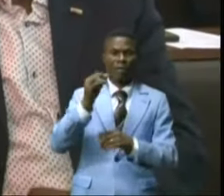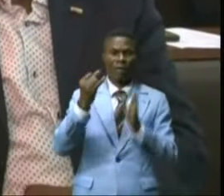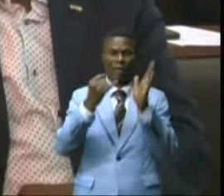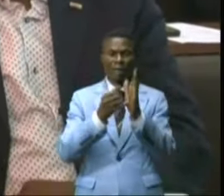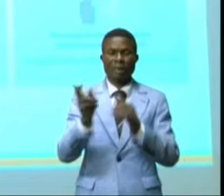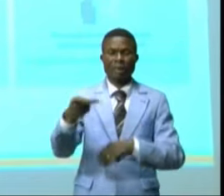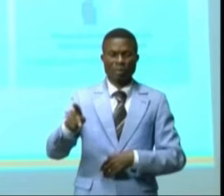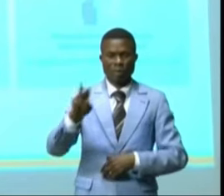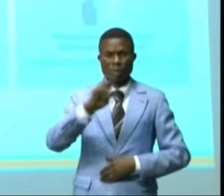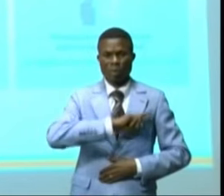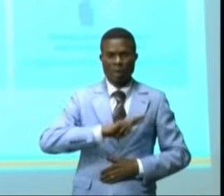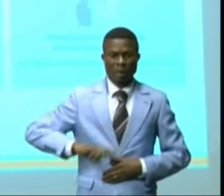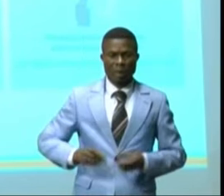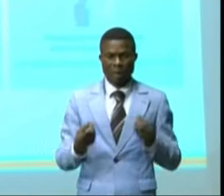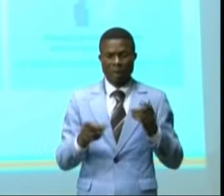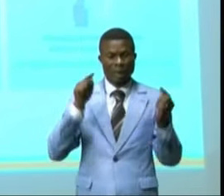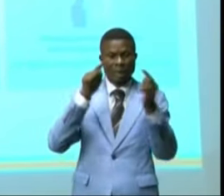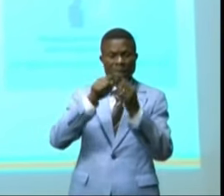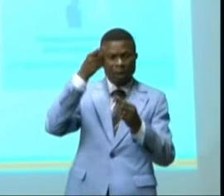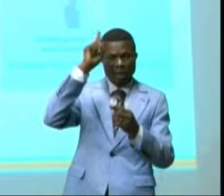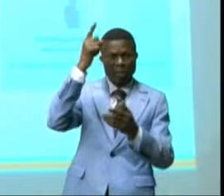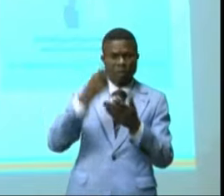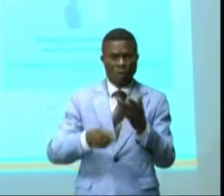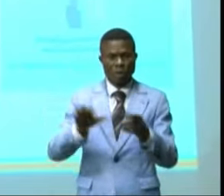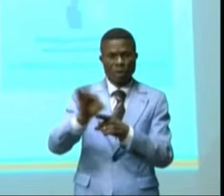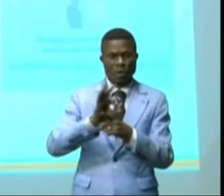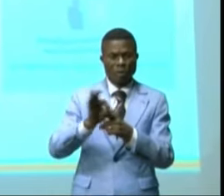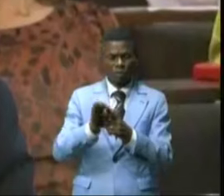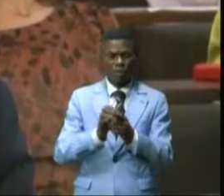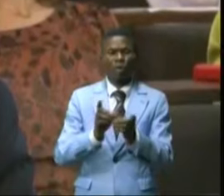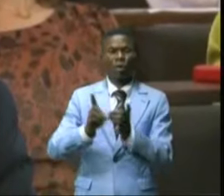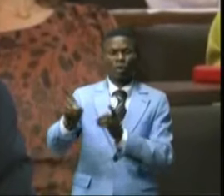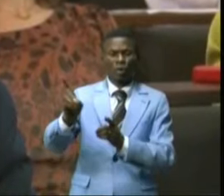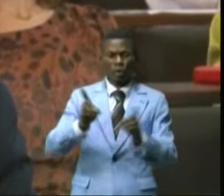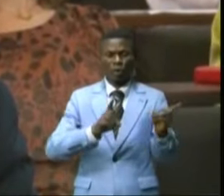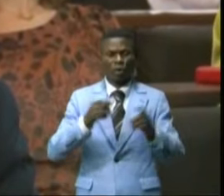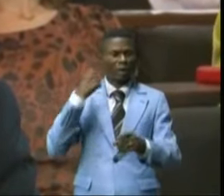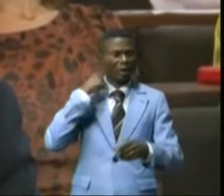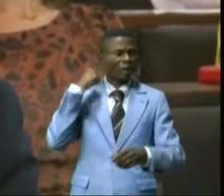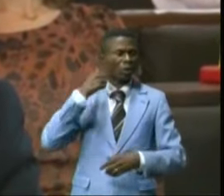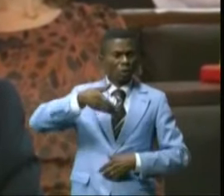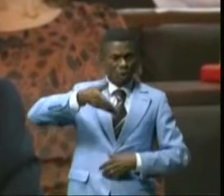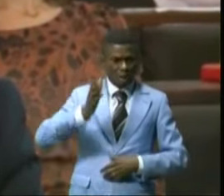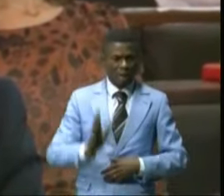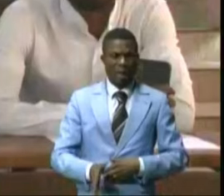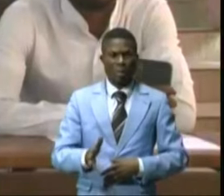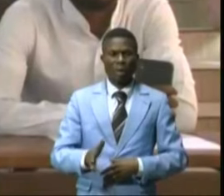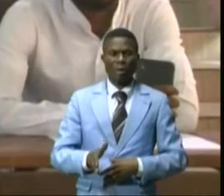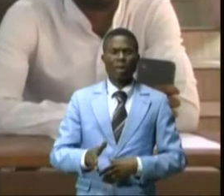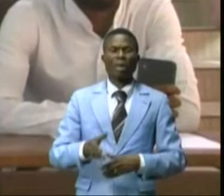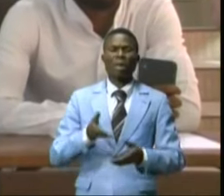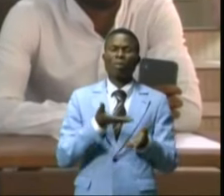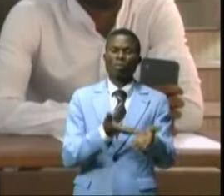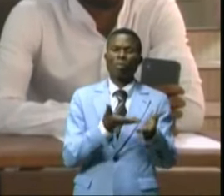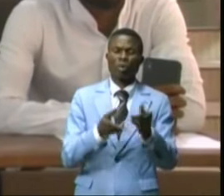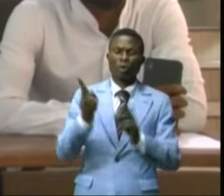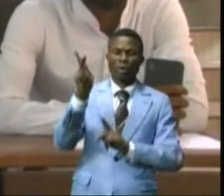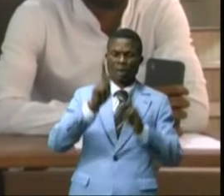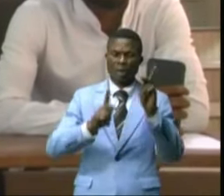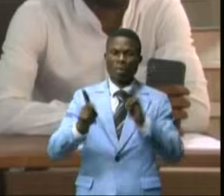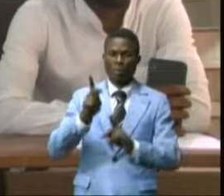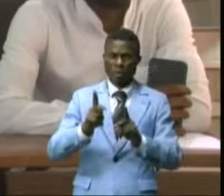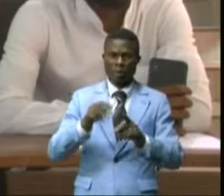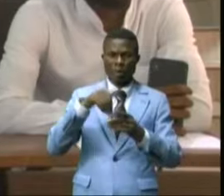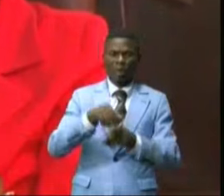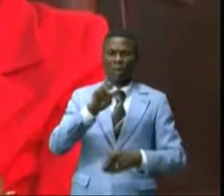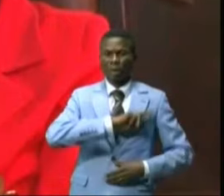République démocratique du Congo. Objectif, former les délégués de ces différentes provinces, surtout de celles déjà opérationnelles en